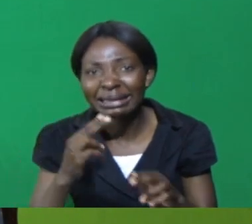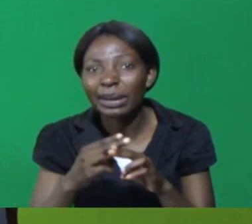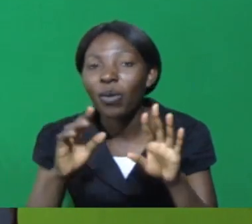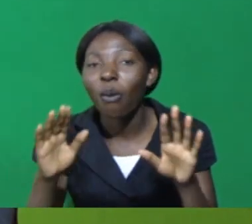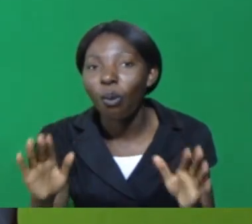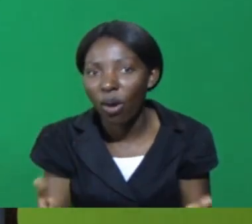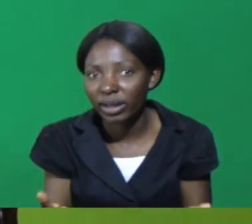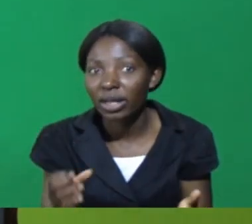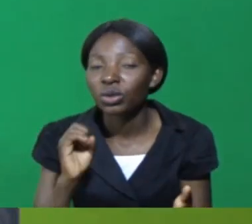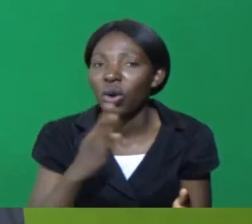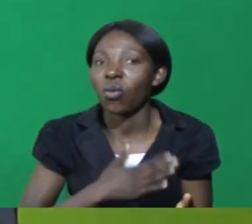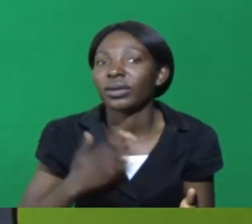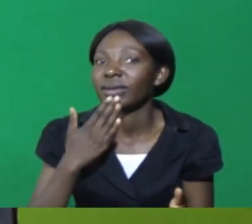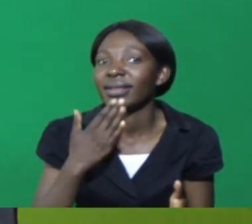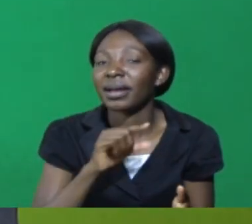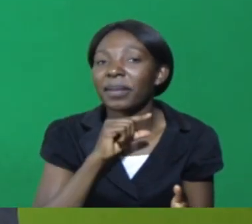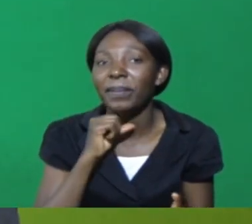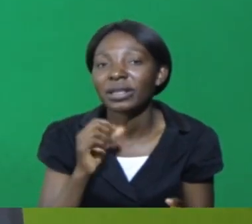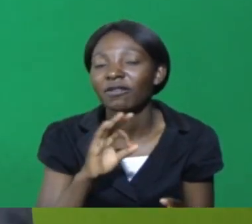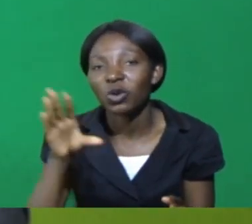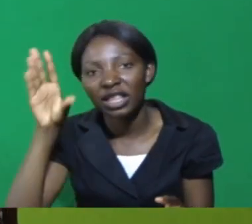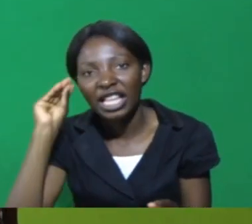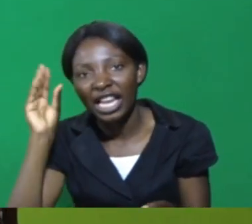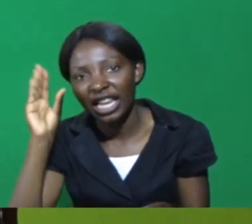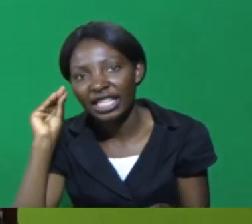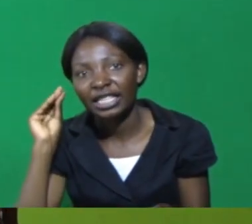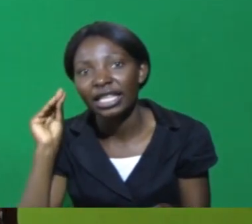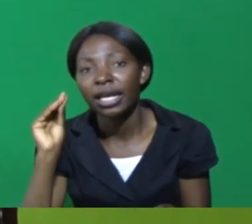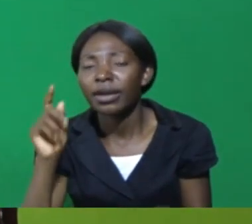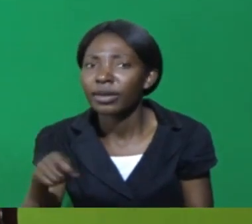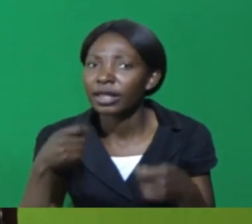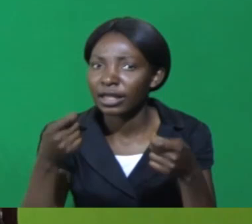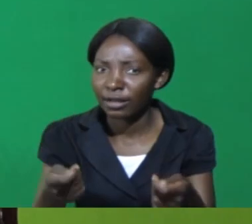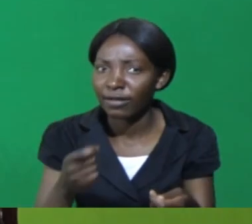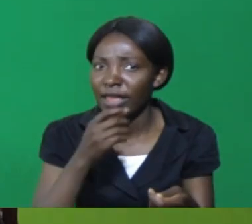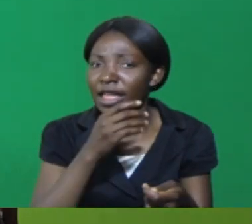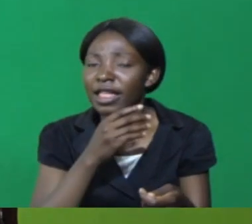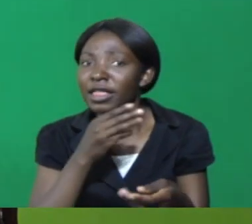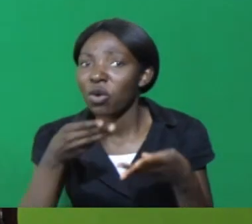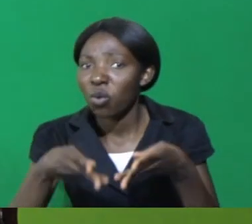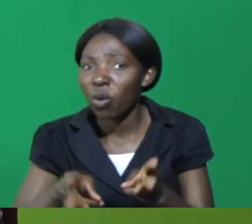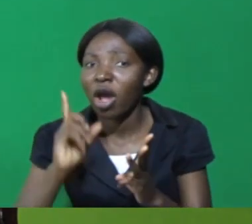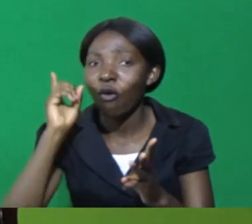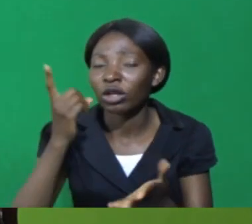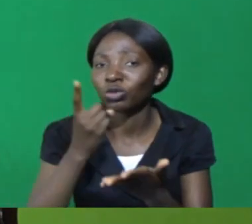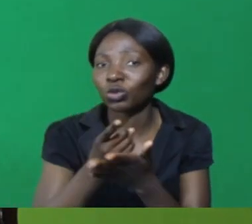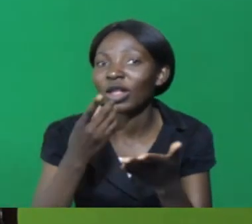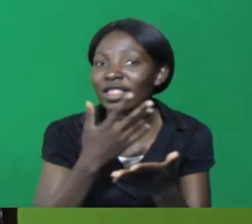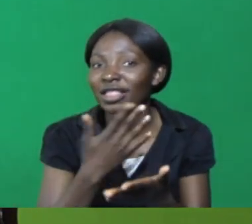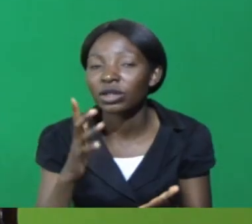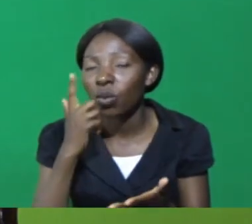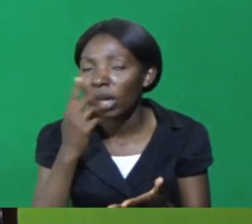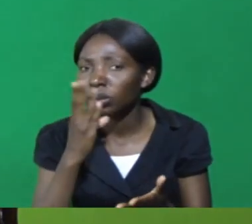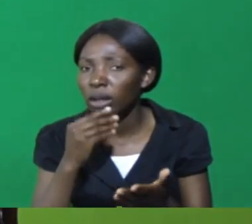Saka toda kutenda mufundisi nechidzidzo chavatiunzira. Vatiunzira tsika yaMwari panenge pachitaurwa zvinhu zvikuru